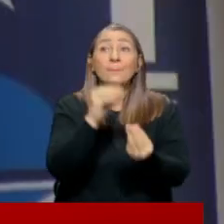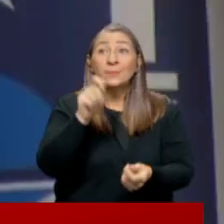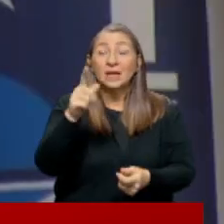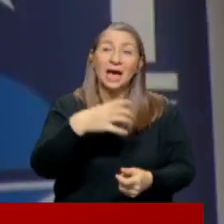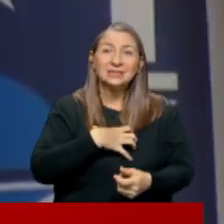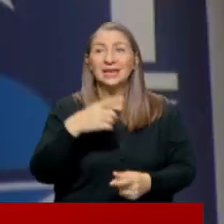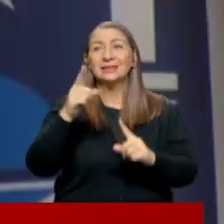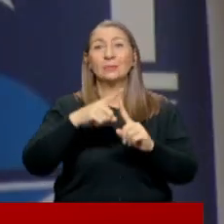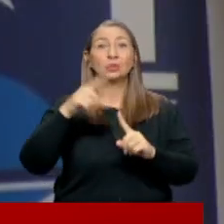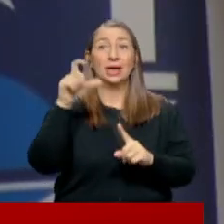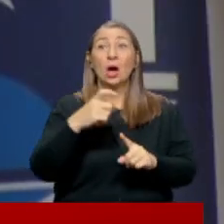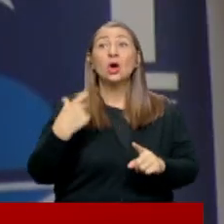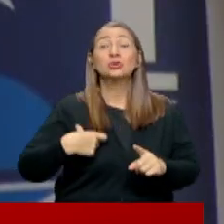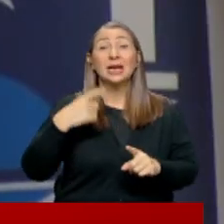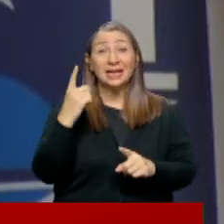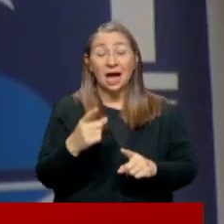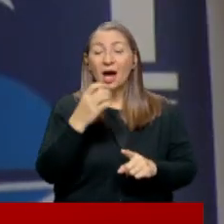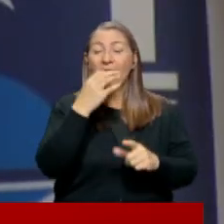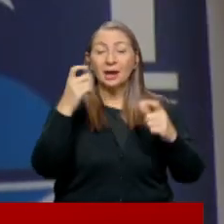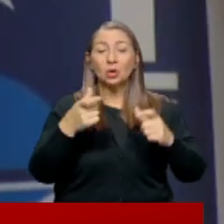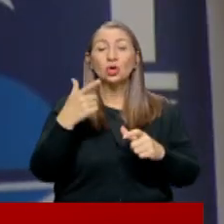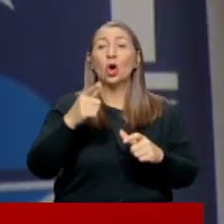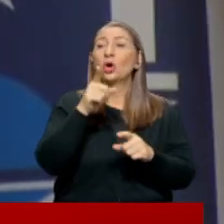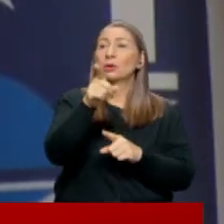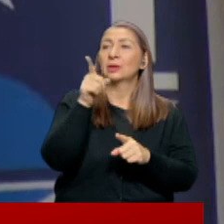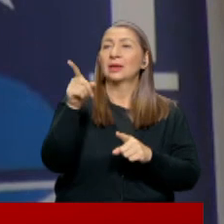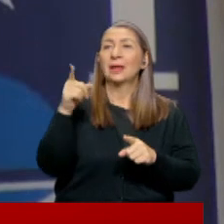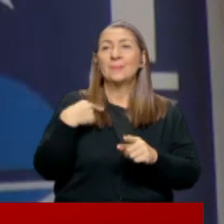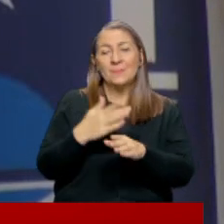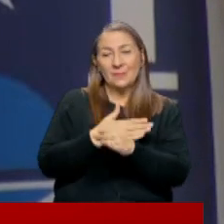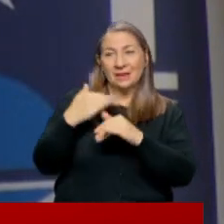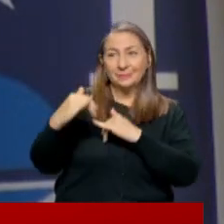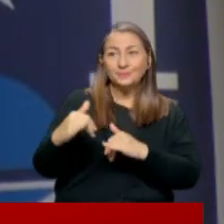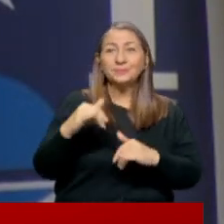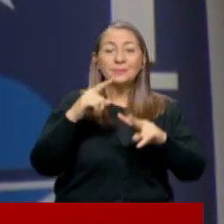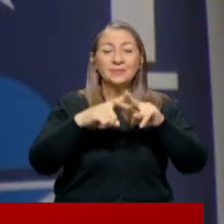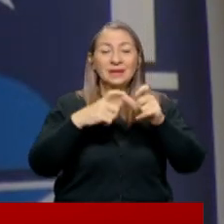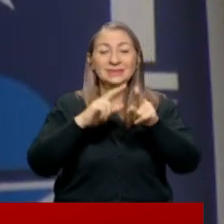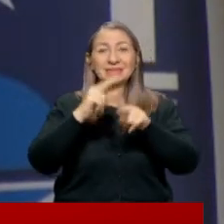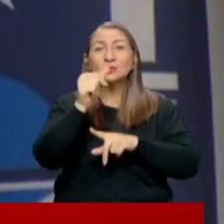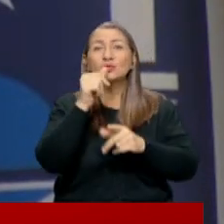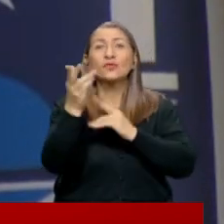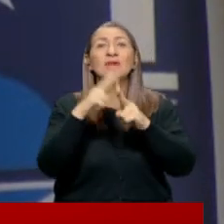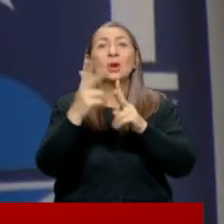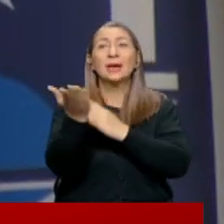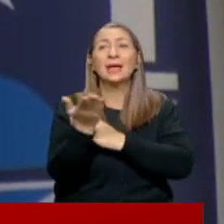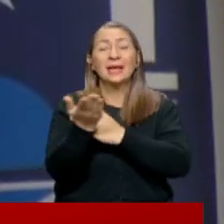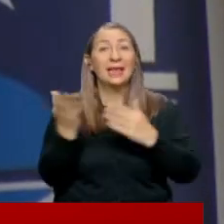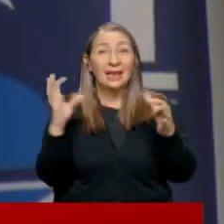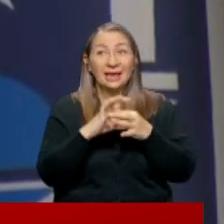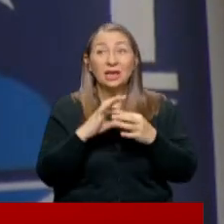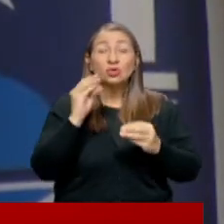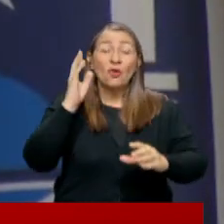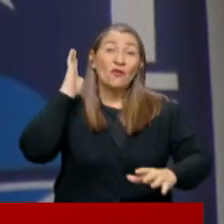haziran temmuz aylarında özellikle Ankara'nın köylerinde yaşayan hemşehrilerimizden eskiden gelen su faturalı faturaları ile ilgili